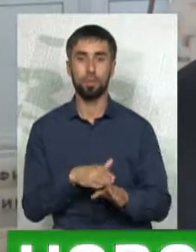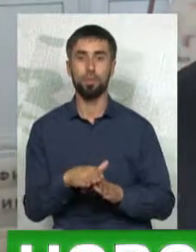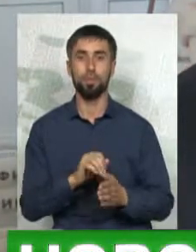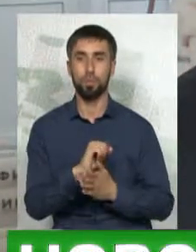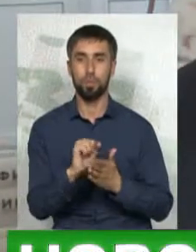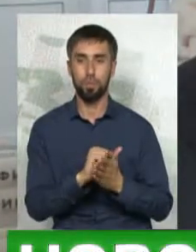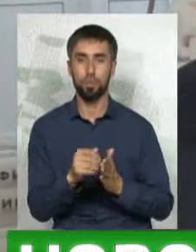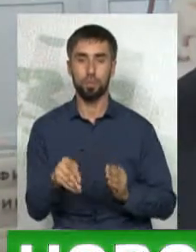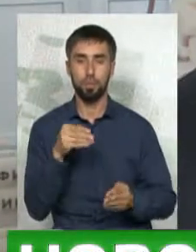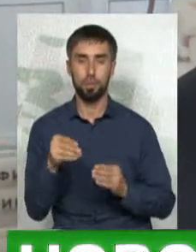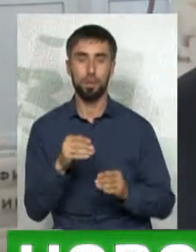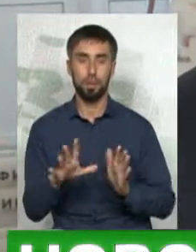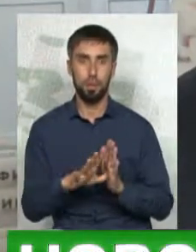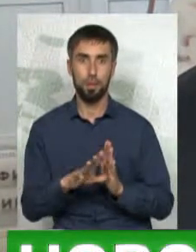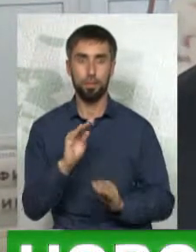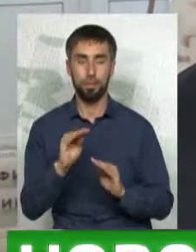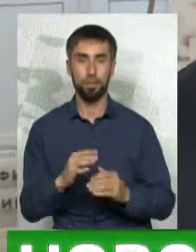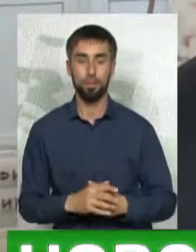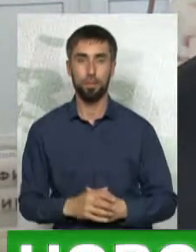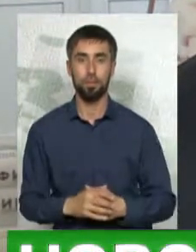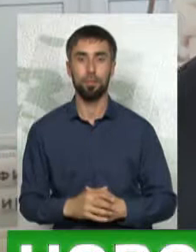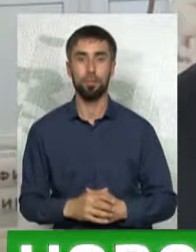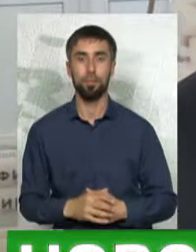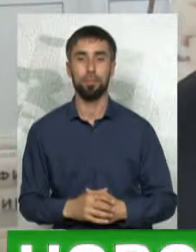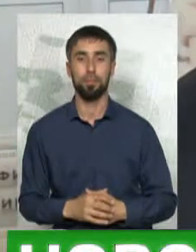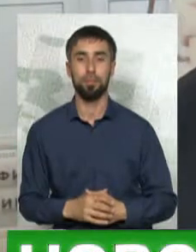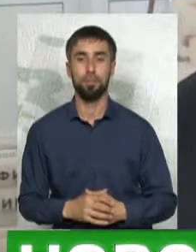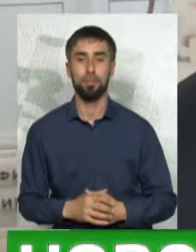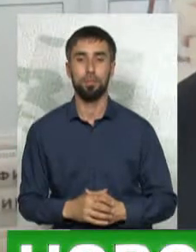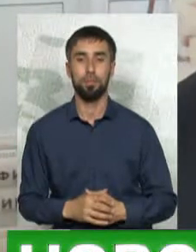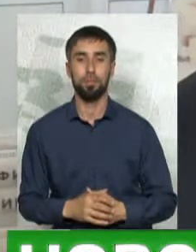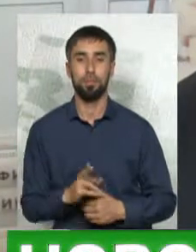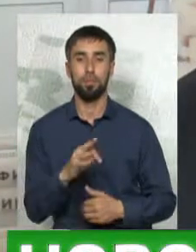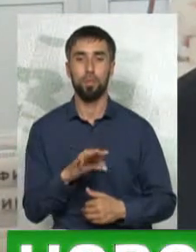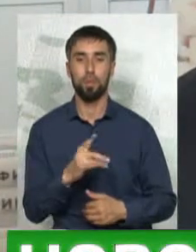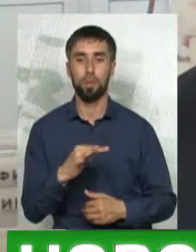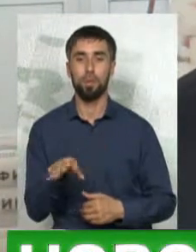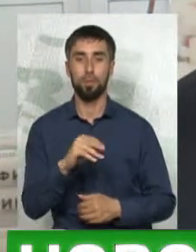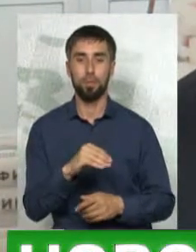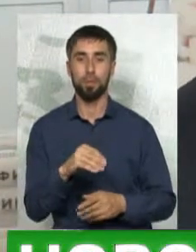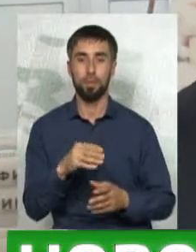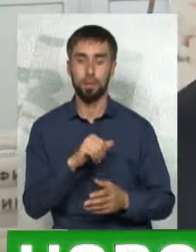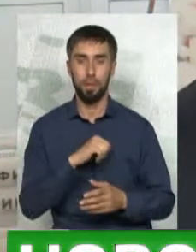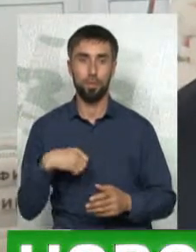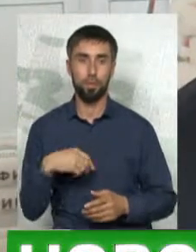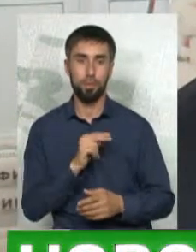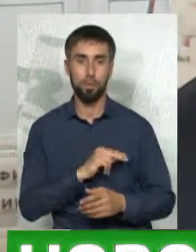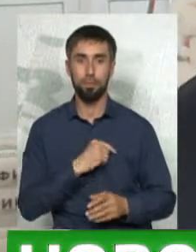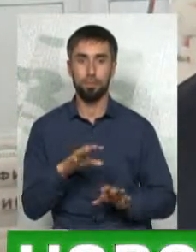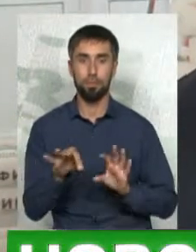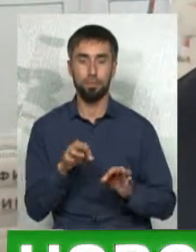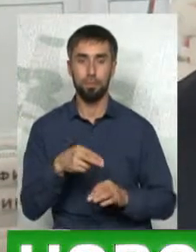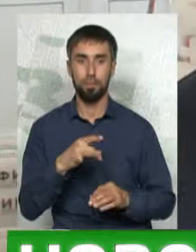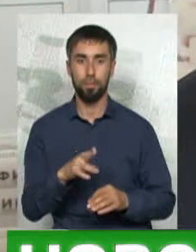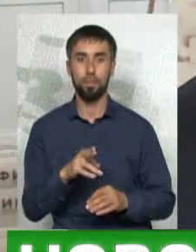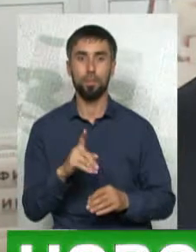ж бабахкаш, электрики ж бабахкаш, так, яр, коммуникации ж бы, ще боху, ох, нанять пяще, подрядчик,